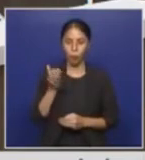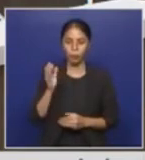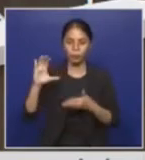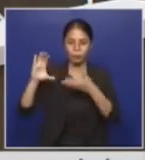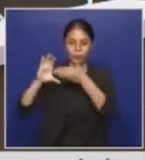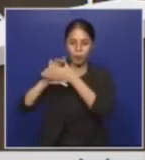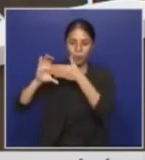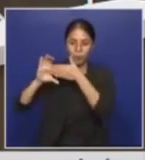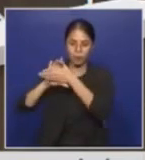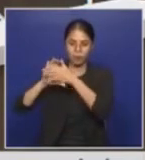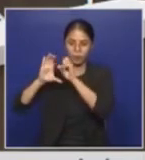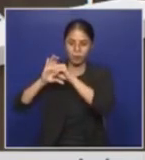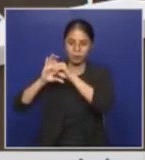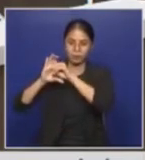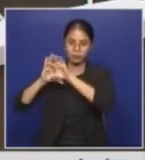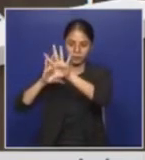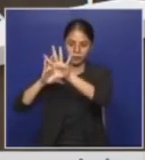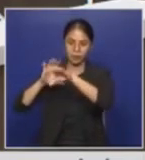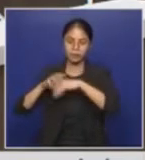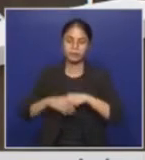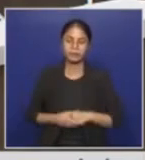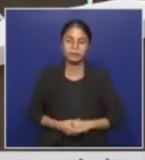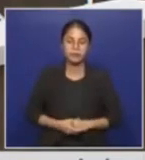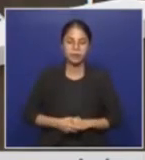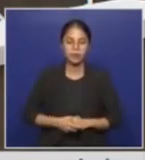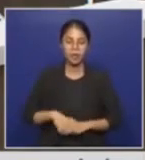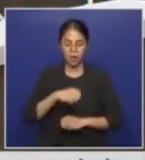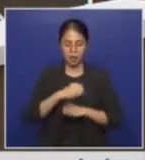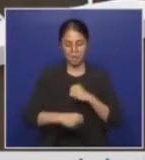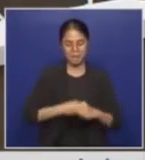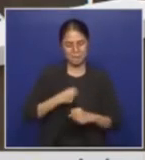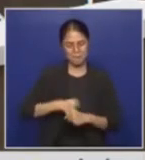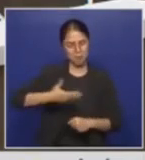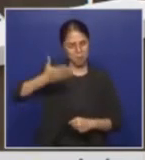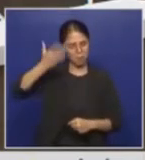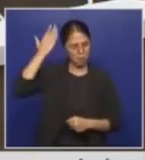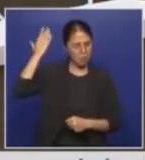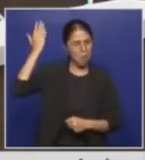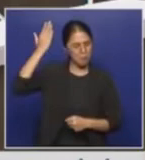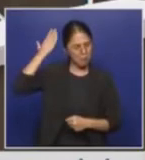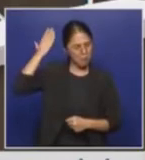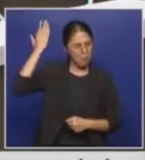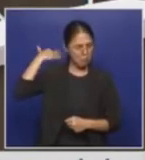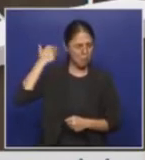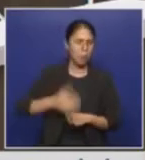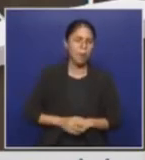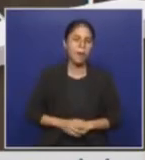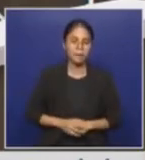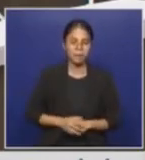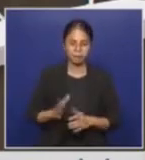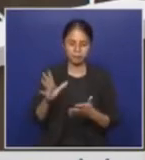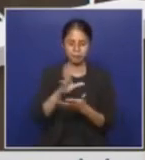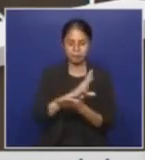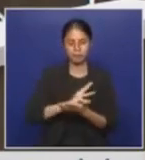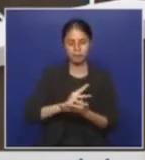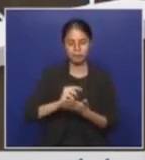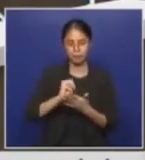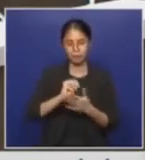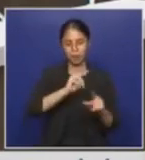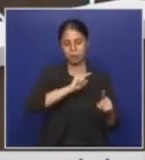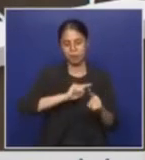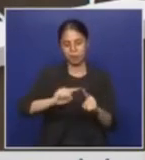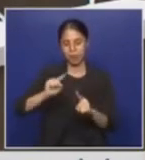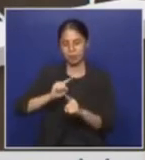ครับเพื่อจะแสดงว่าในระยะเวลาหลายปีที่ผ่านมาเนี่ยนักศึกษาของมหาวิทยาลัยต่างๆของเมืองไ